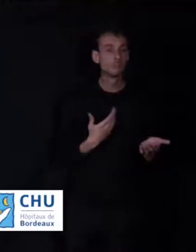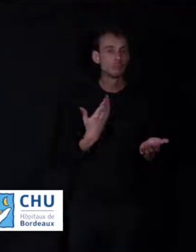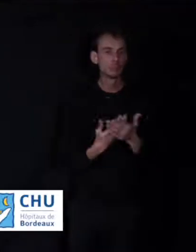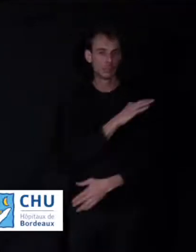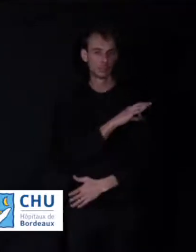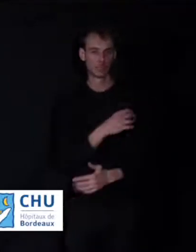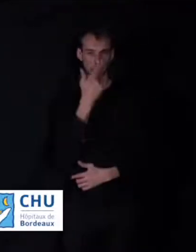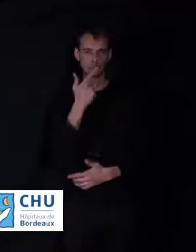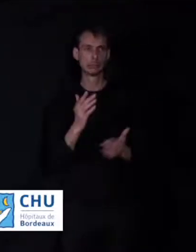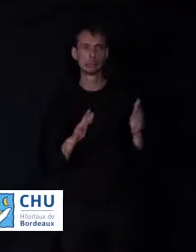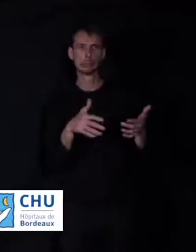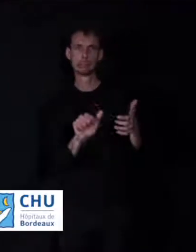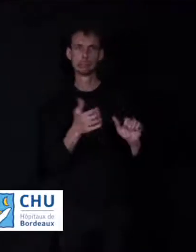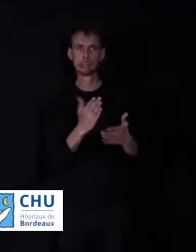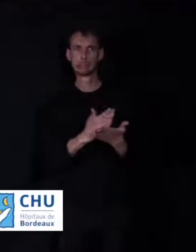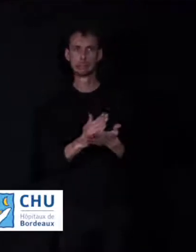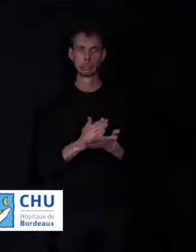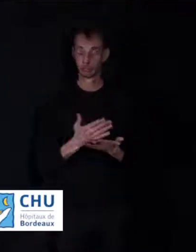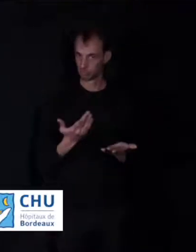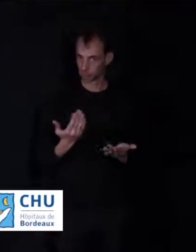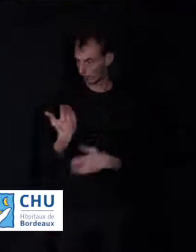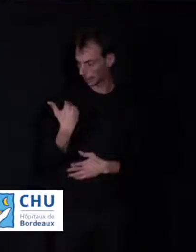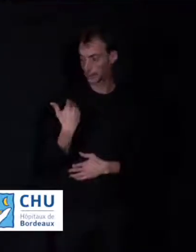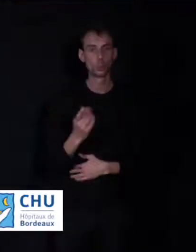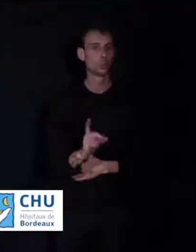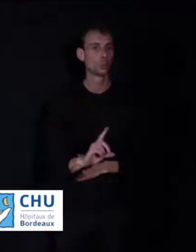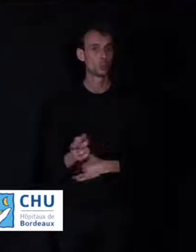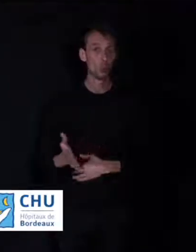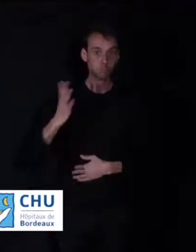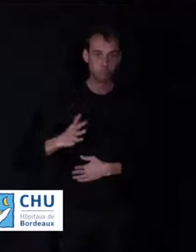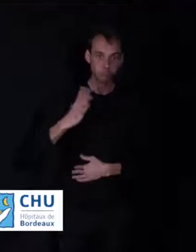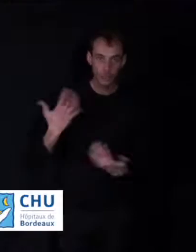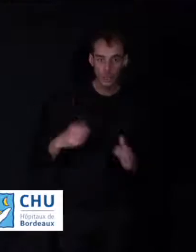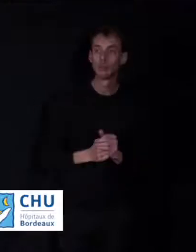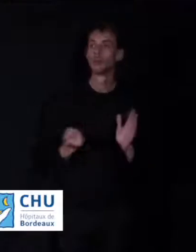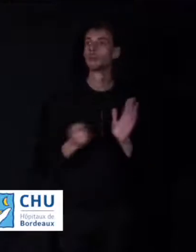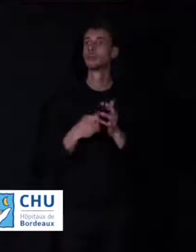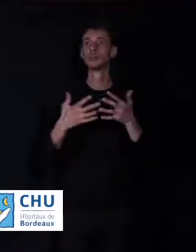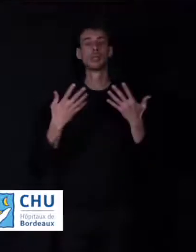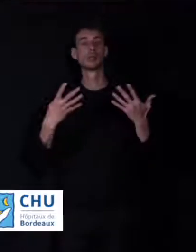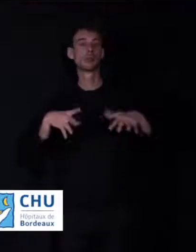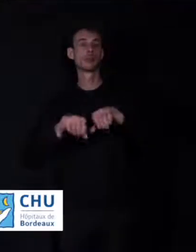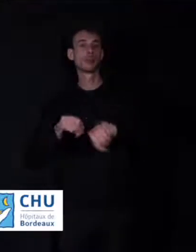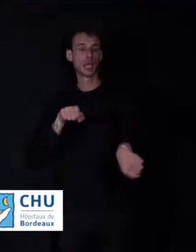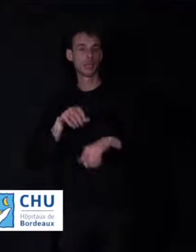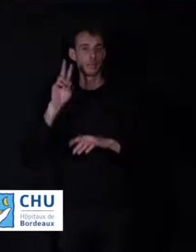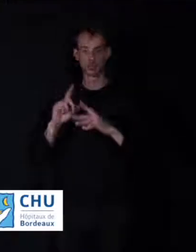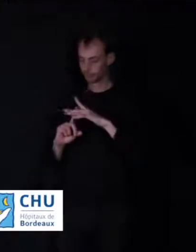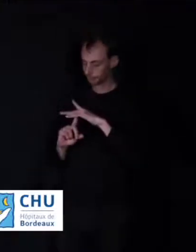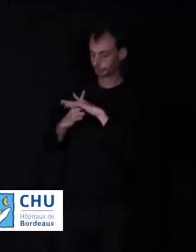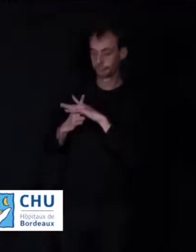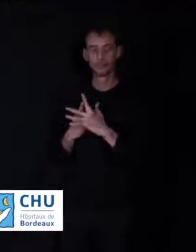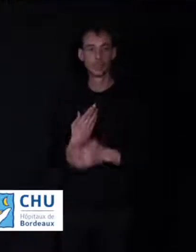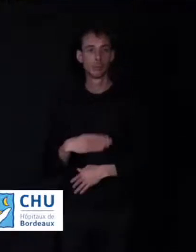du tout. Depuis le début du 19e siècle, tout a débuté en fait avec la mise en place de la